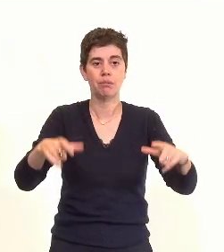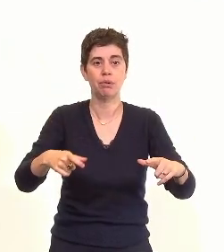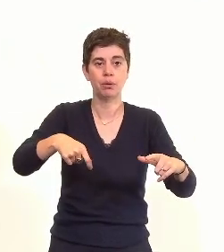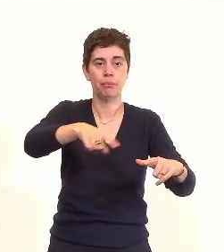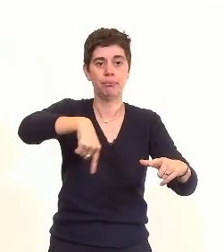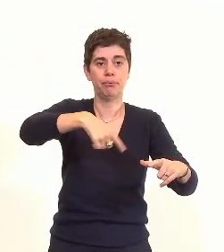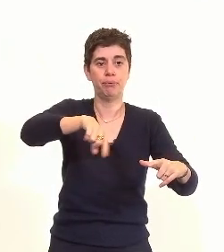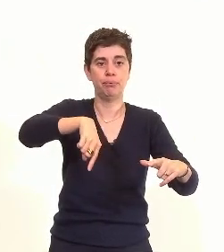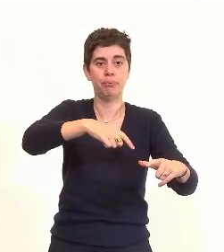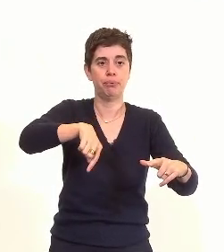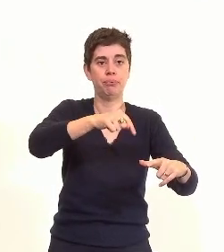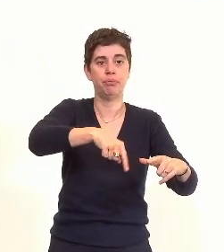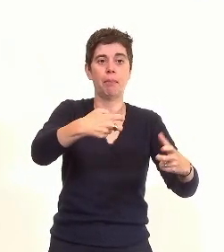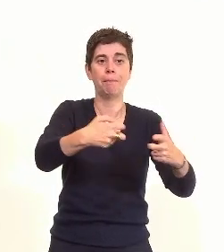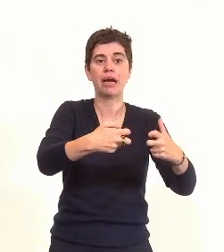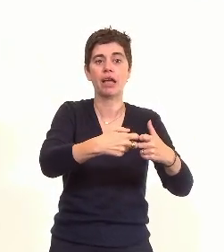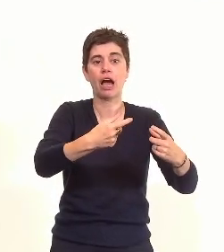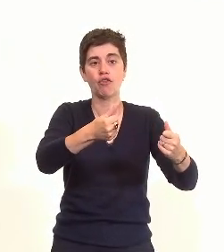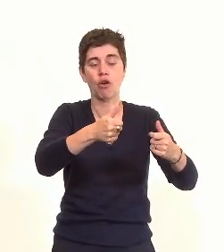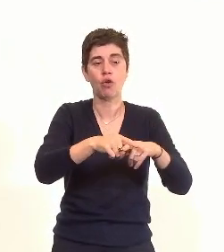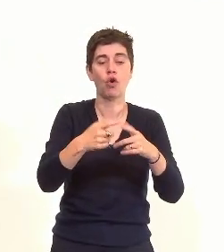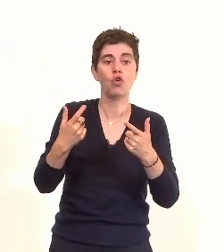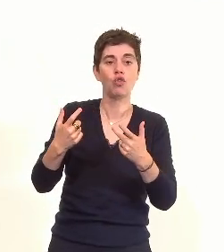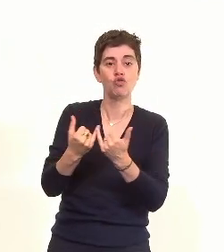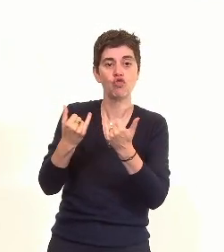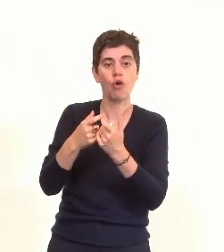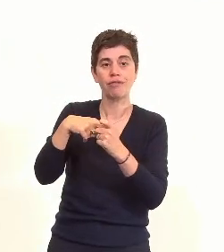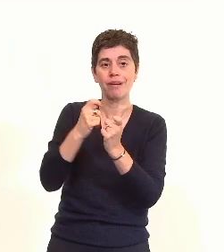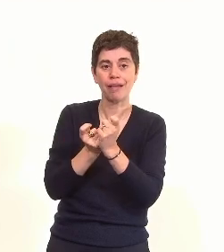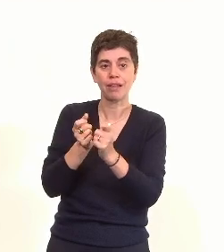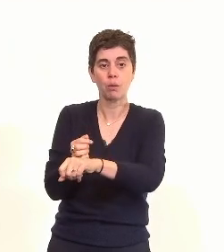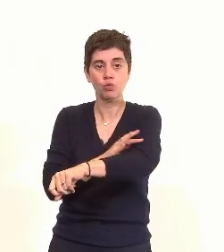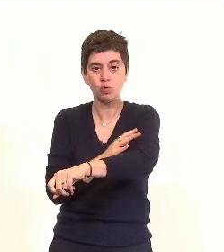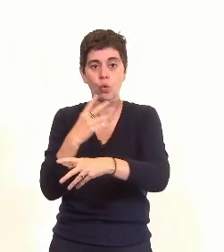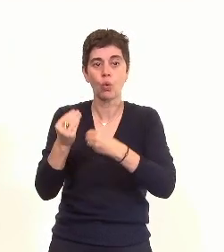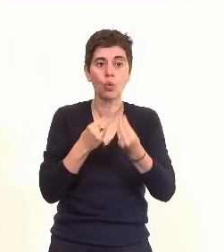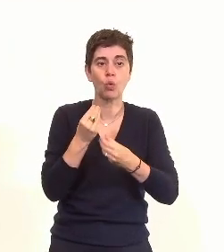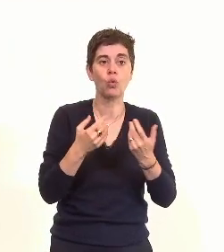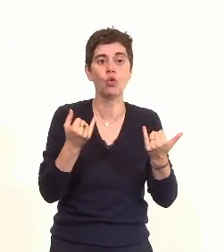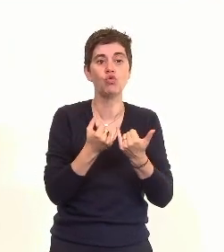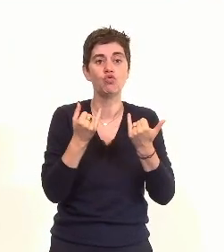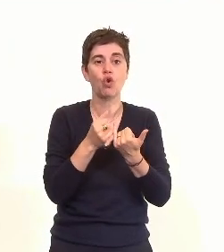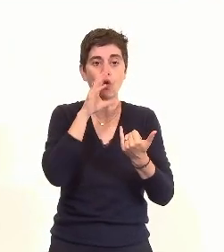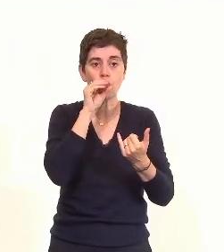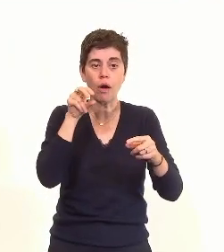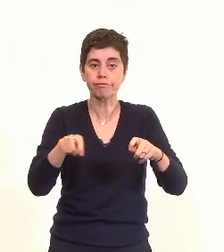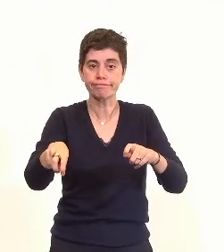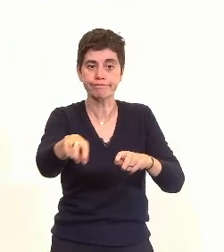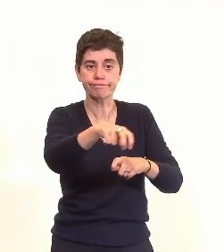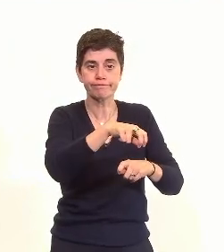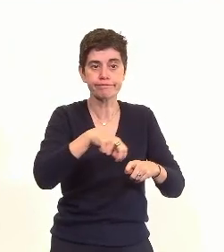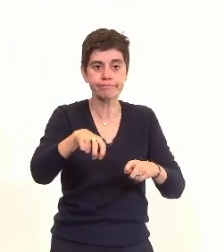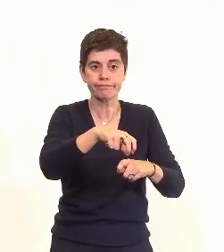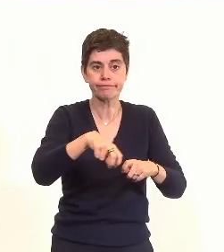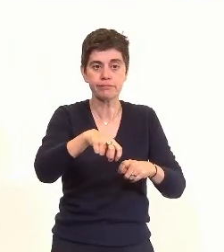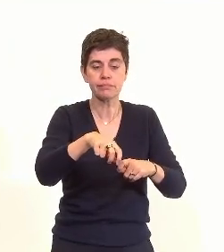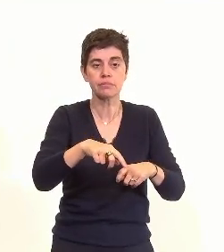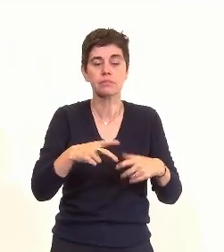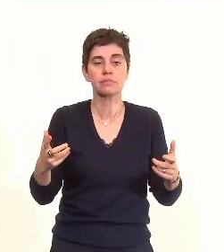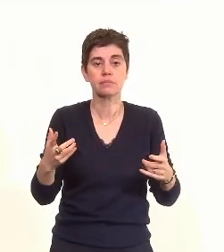loi et un jeu de cartes émotion. Et en effet, à partir de ces jeux, on